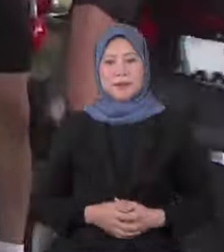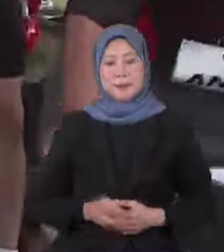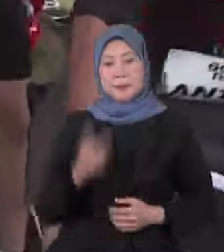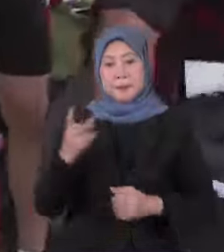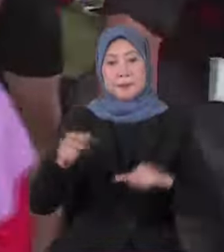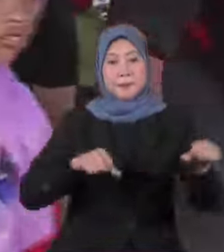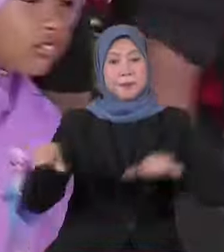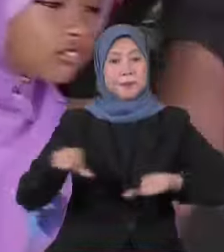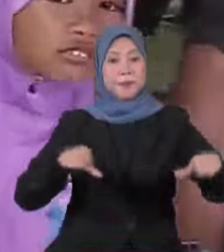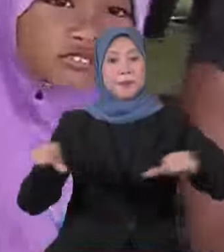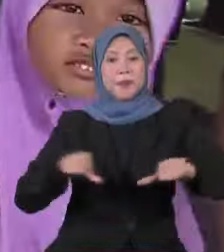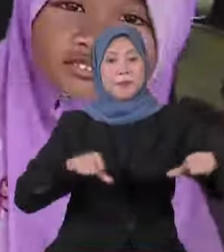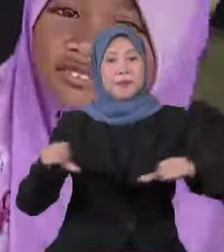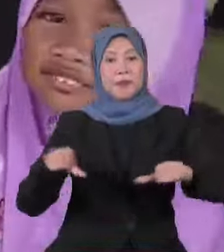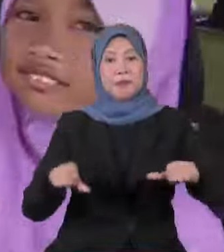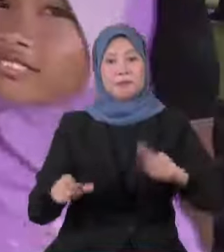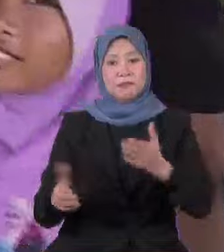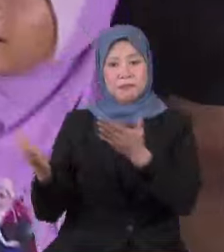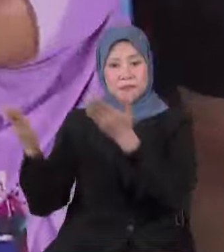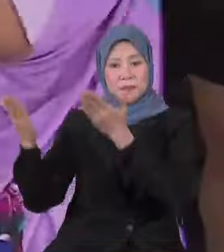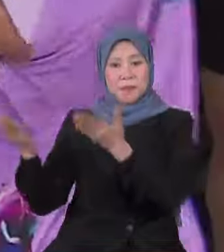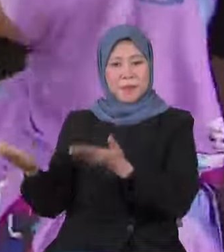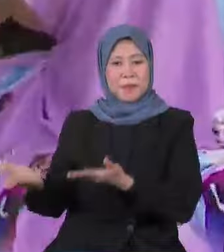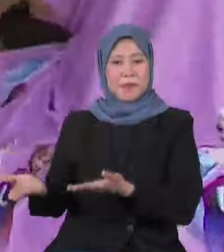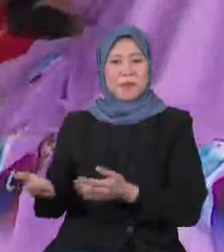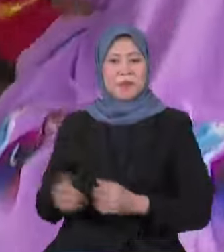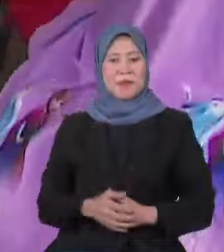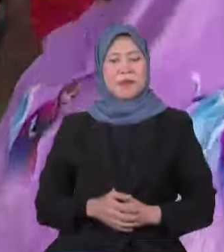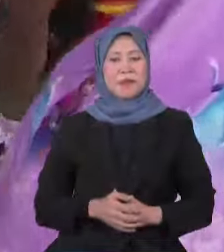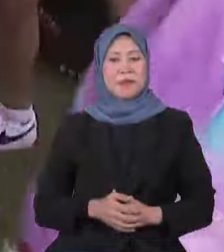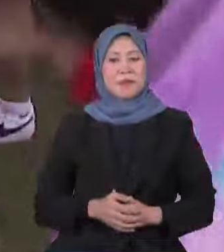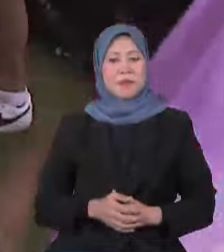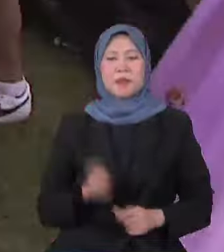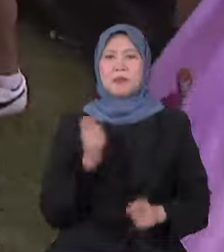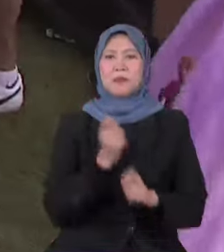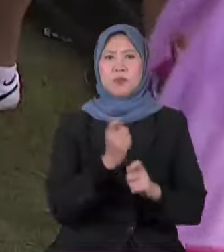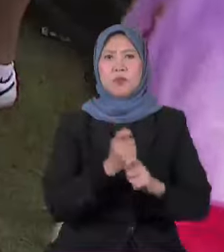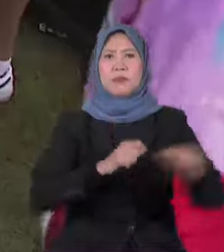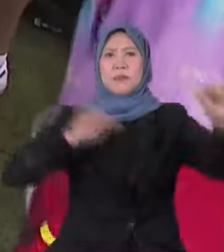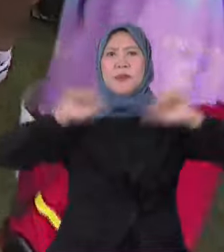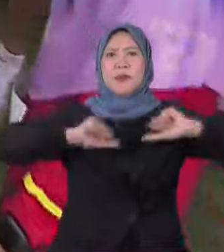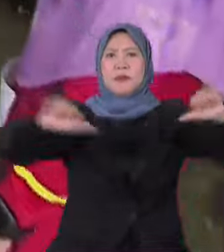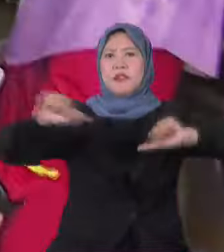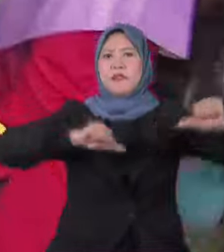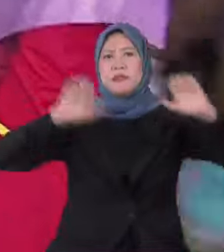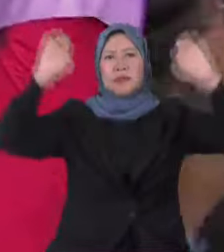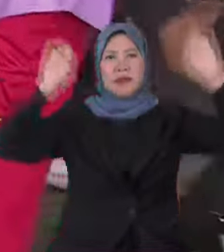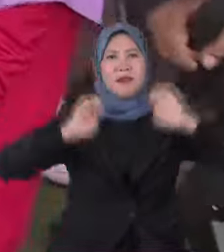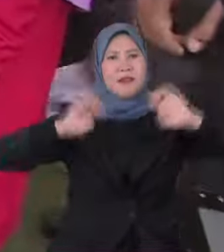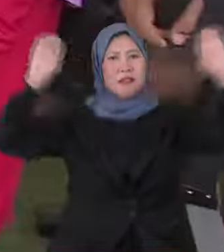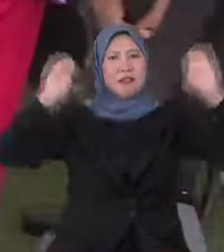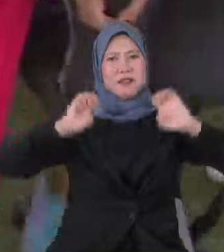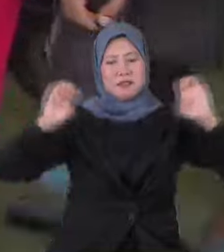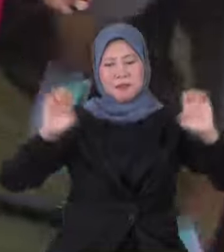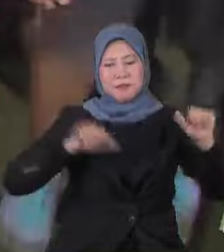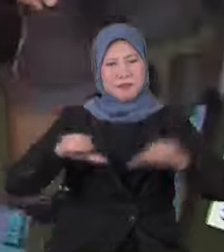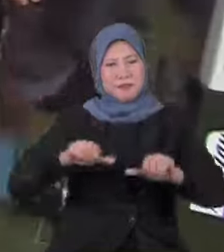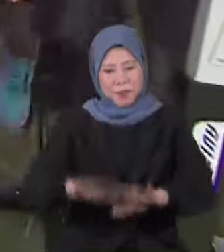antara aktiviti yang anda dapat lihat di reruai untuk memastikan anda kekal cergas, ya. Adik-adik kecil pun dapat